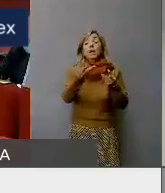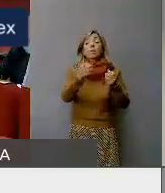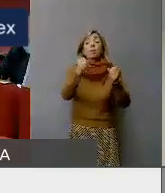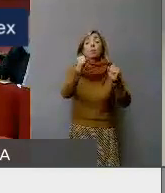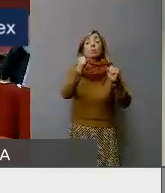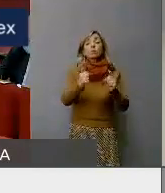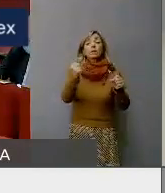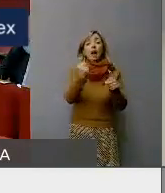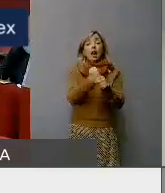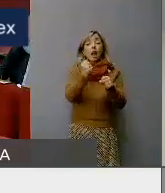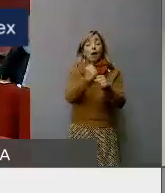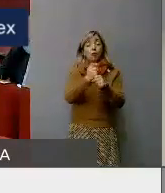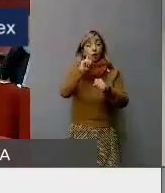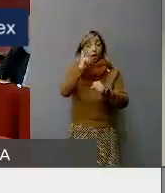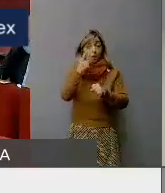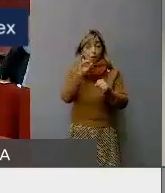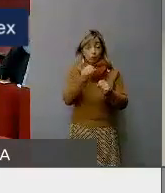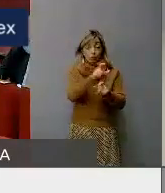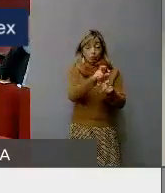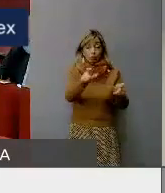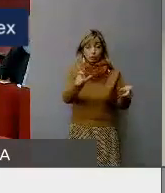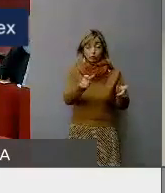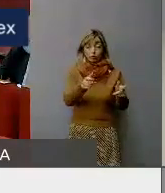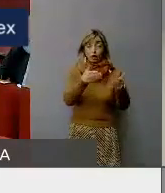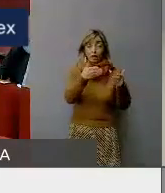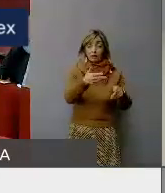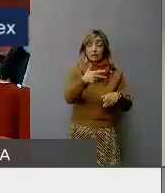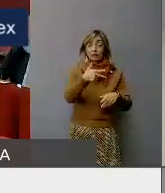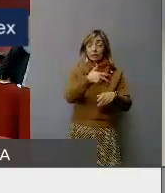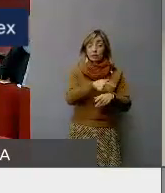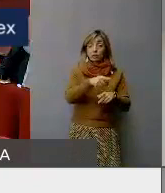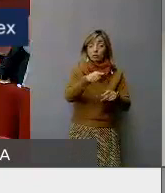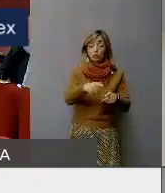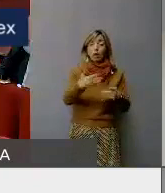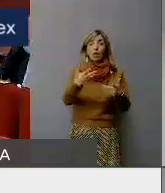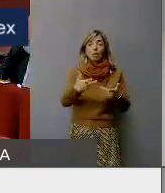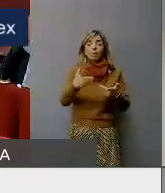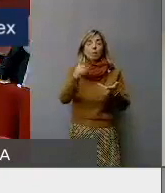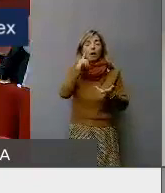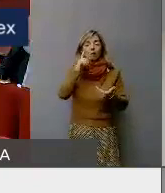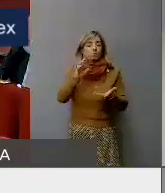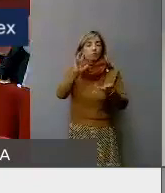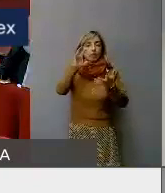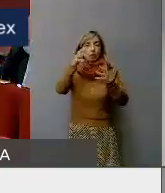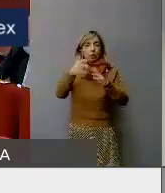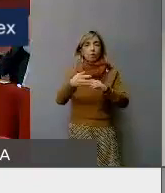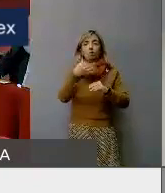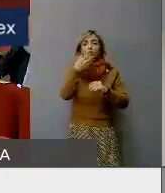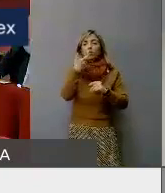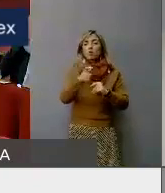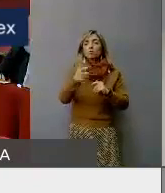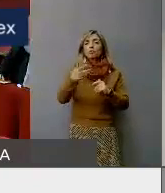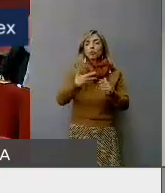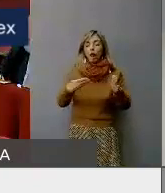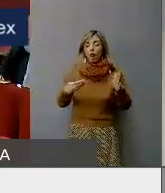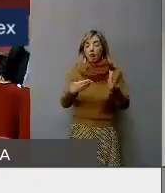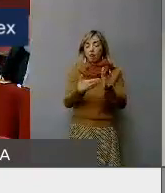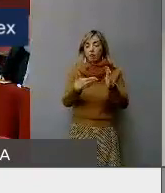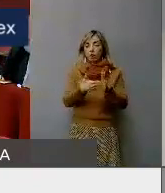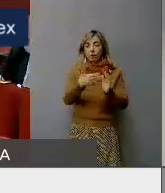ma non si rende più complesso perché in qualche modo si limita la propria autonomia professionale quindi è